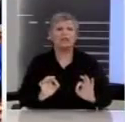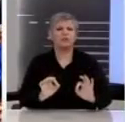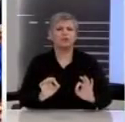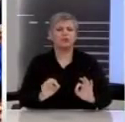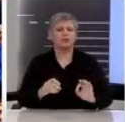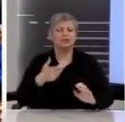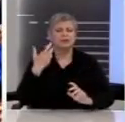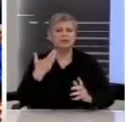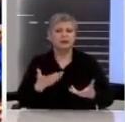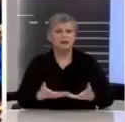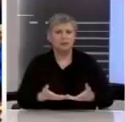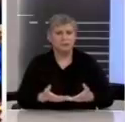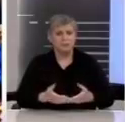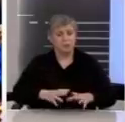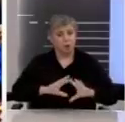αυτά